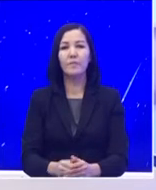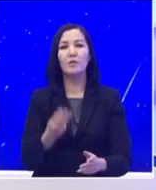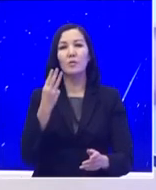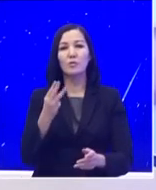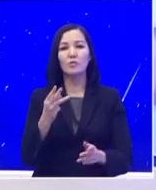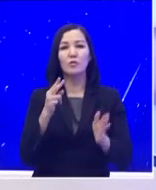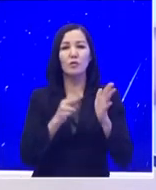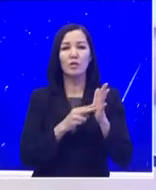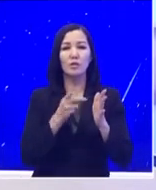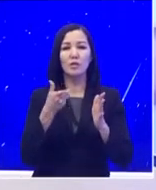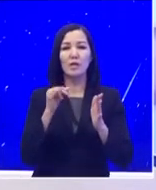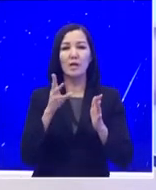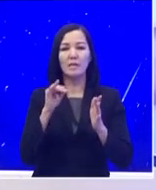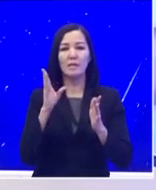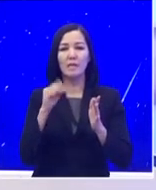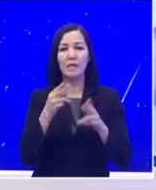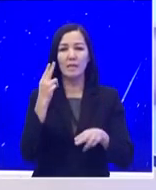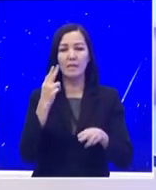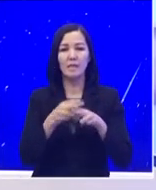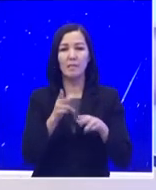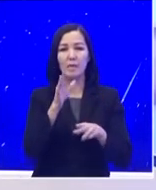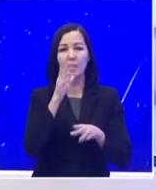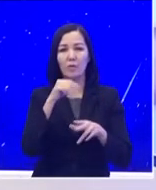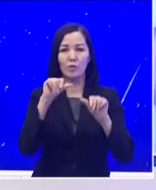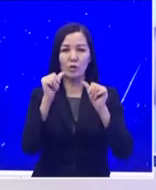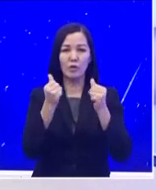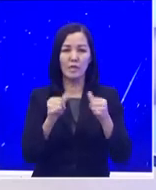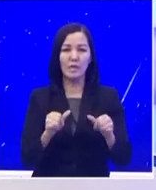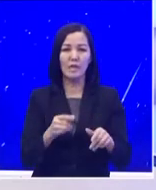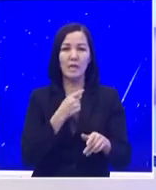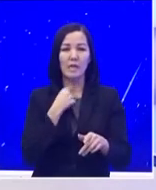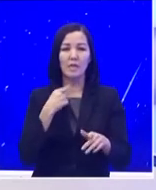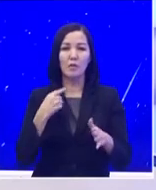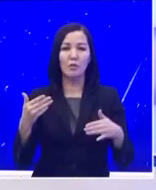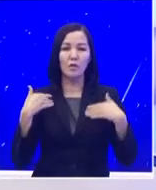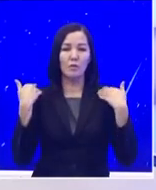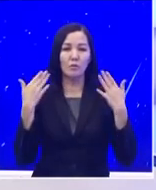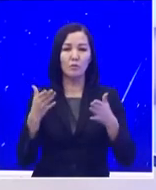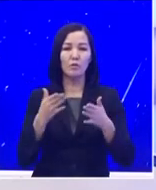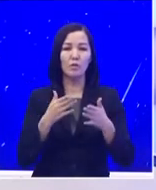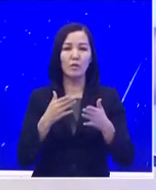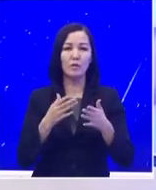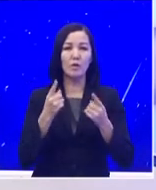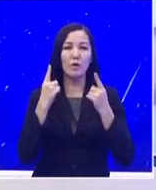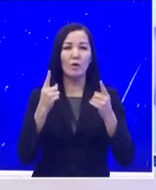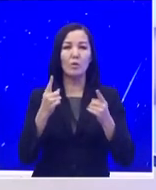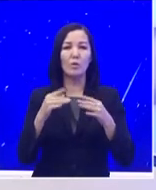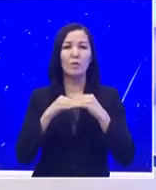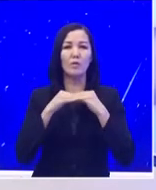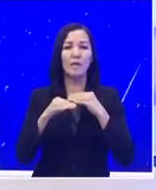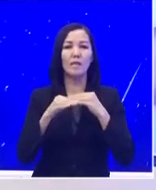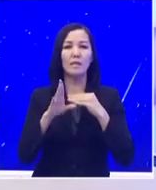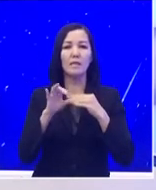3-7 ғасырларда қолданылған темір дәуірінің жәдігерлері талдықорғандықтарға ұсынылды. Облыс орталығында Ұлы даланың сақ өркениеті